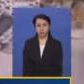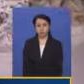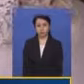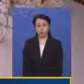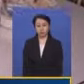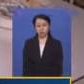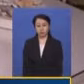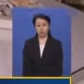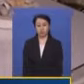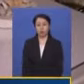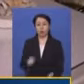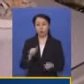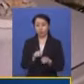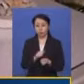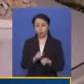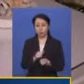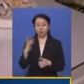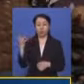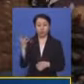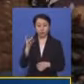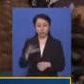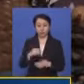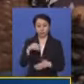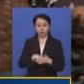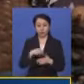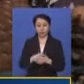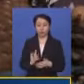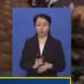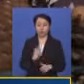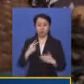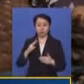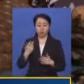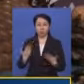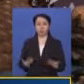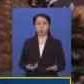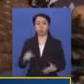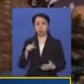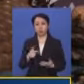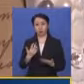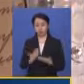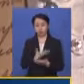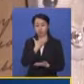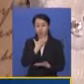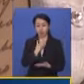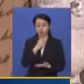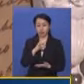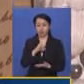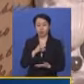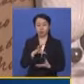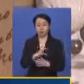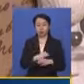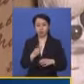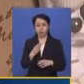бумага картон стеклянной бутылке всем этим предметам мастер дает вторую жизнь из них получаются прекрасные рамки под фото